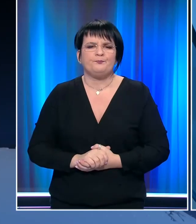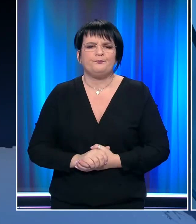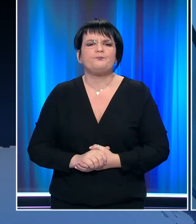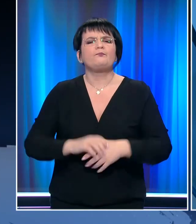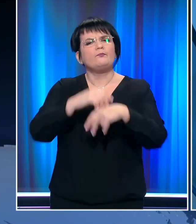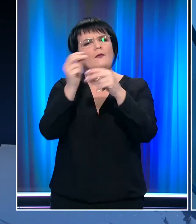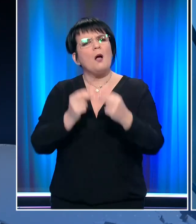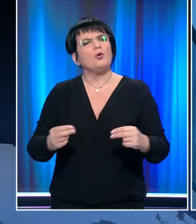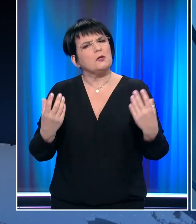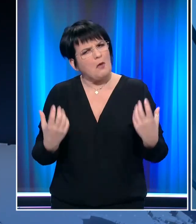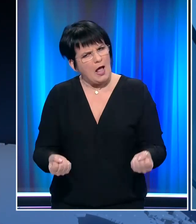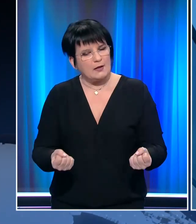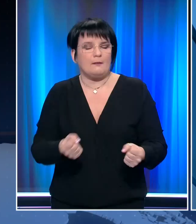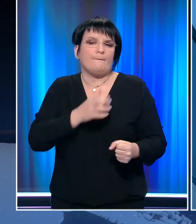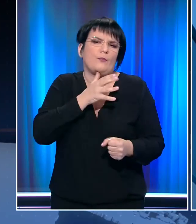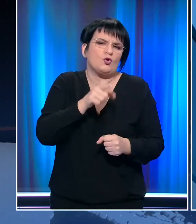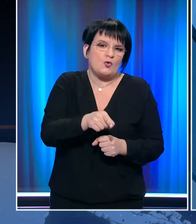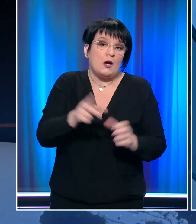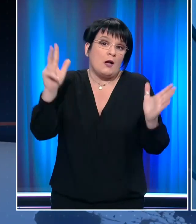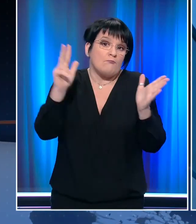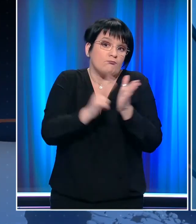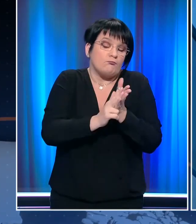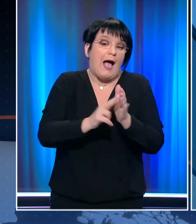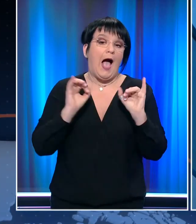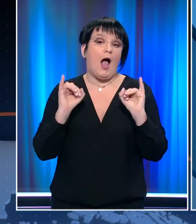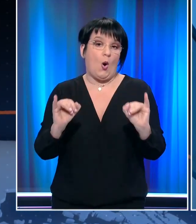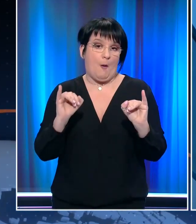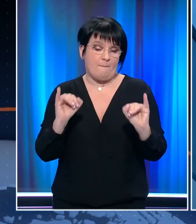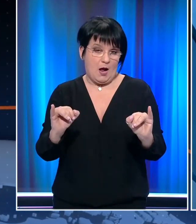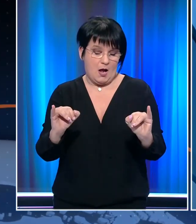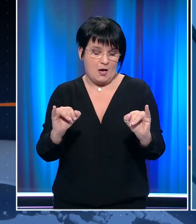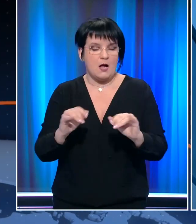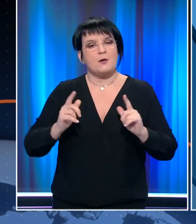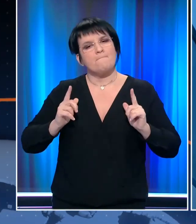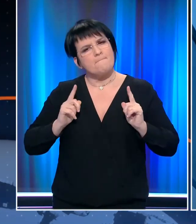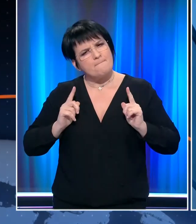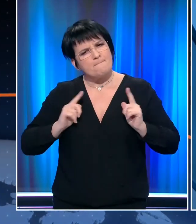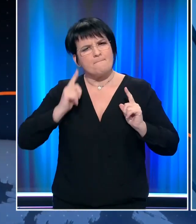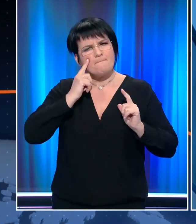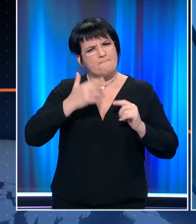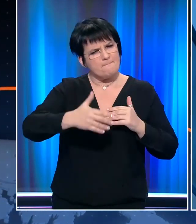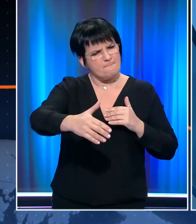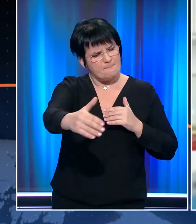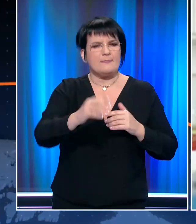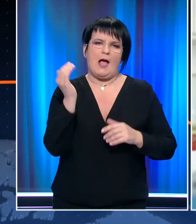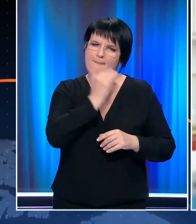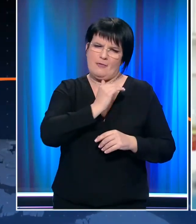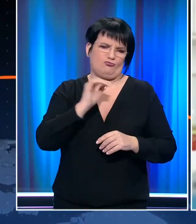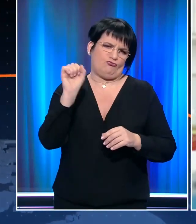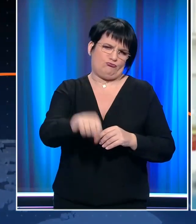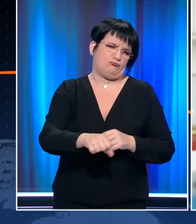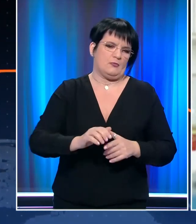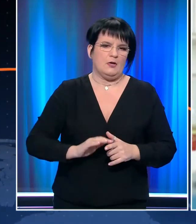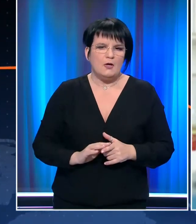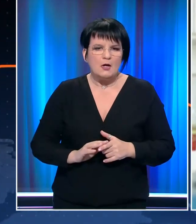καλή αποτελεσματικότητα. Προς το παρόν, έγκριση δεν έχει πάρει ακόμα το συγκεκριμένο εμβόλιο, αλλά θεωρώ ότι είναι κάτι το οποίο θα συμβεί σχετικά σύντομα. Η